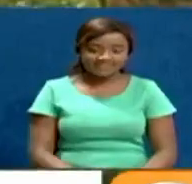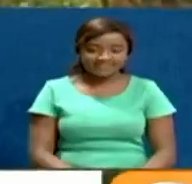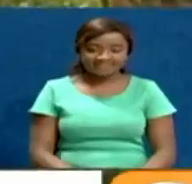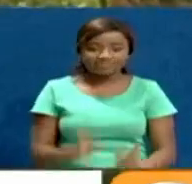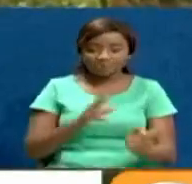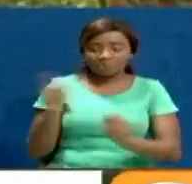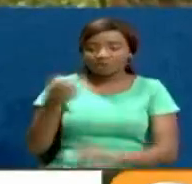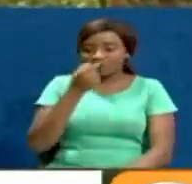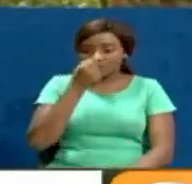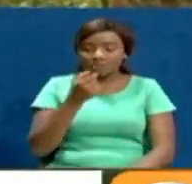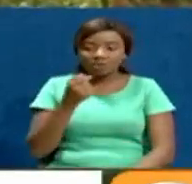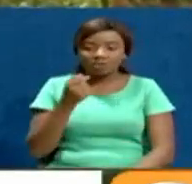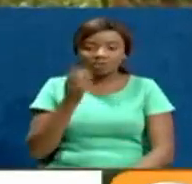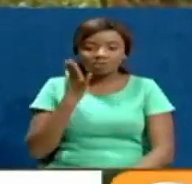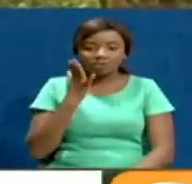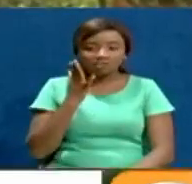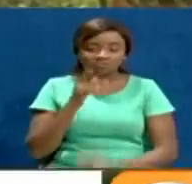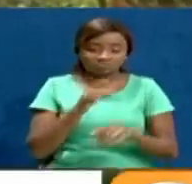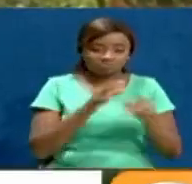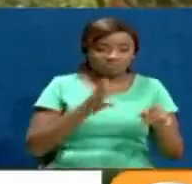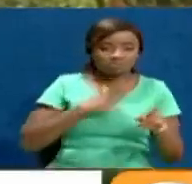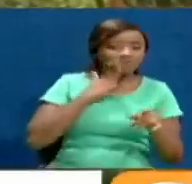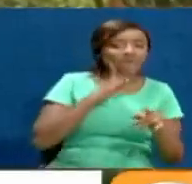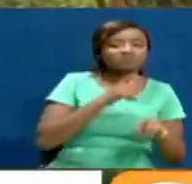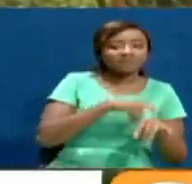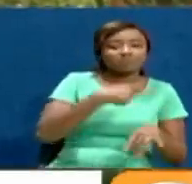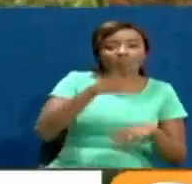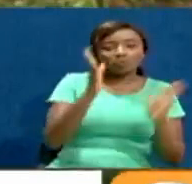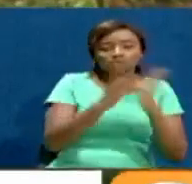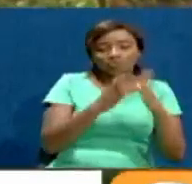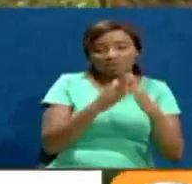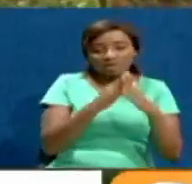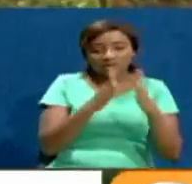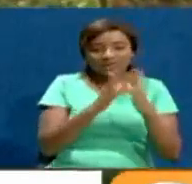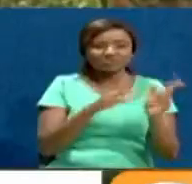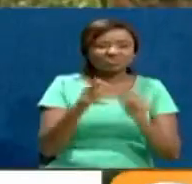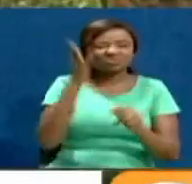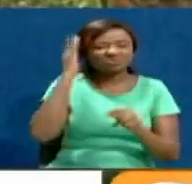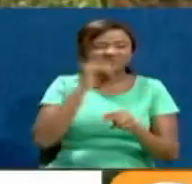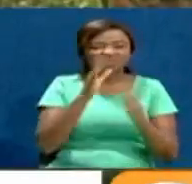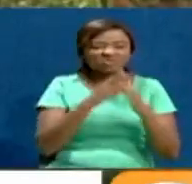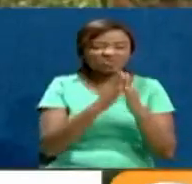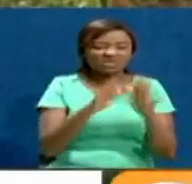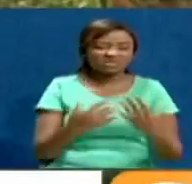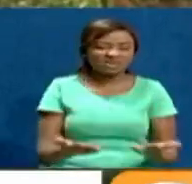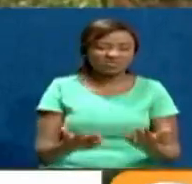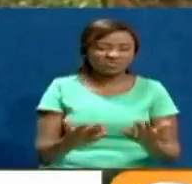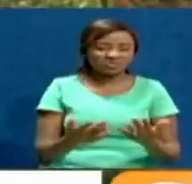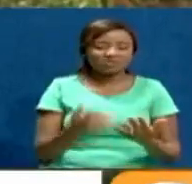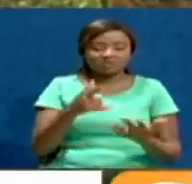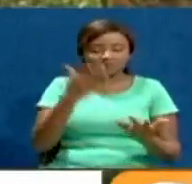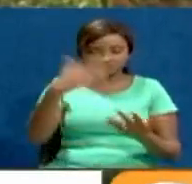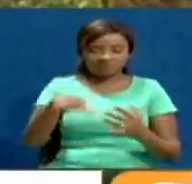Hii ng'ombe mama litokezea akienda kujisaidia kwa choo. Choo zetu vile mnajua siku hizi tunaweka mbele ya